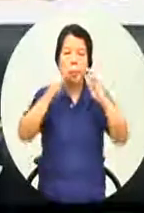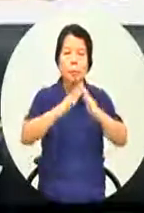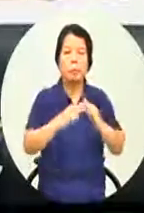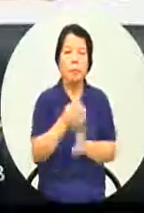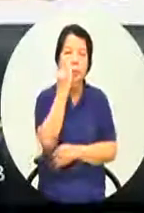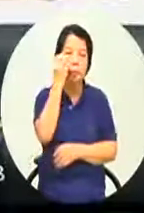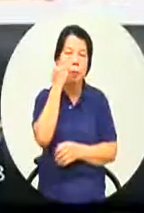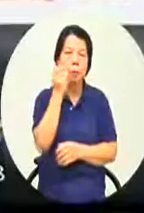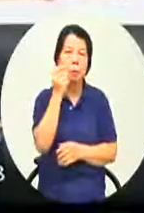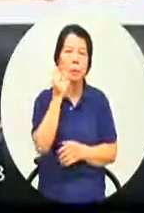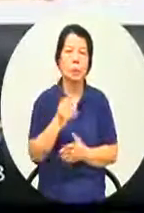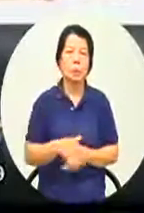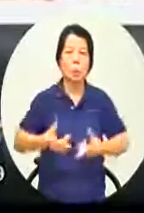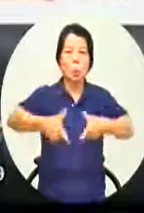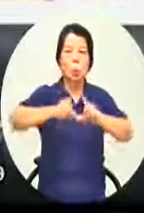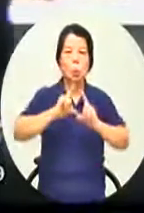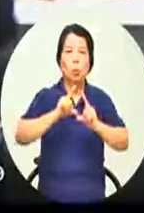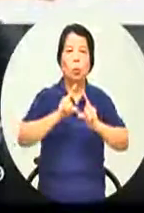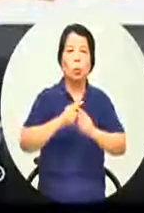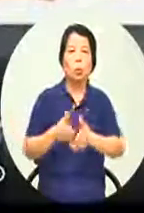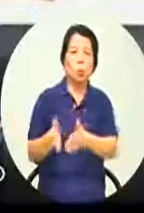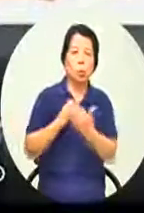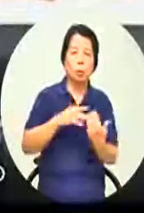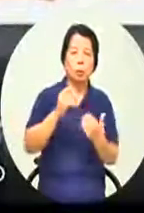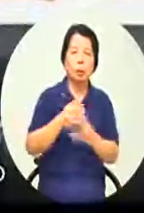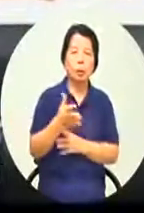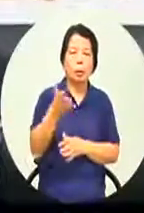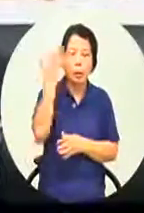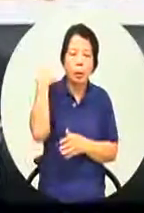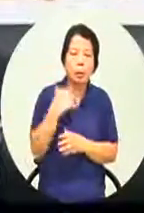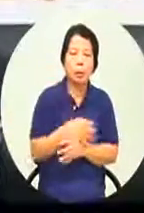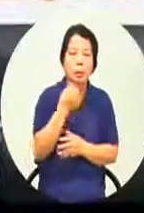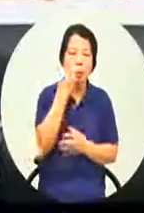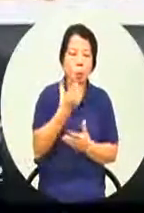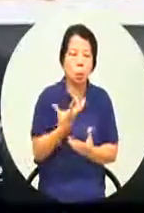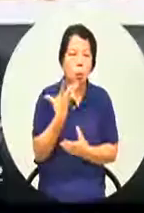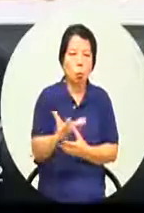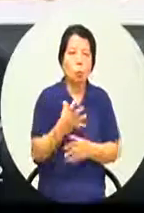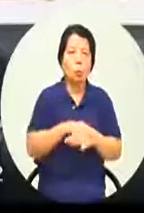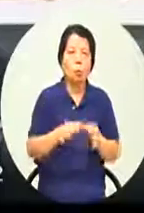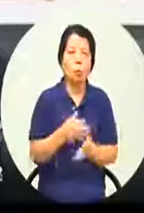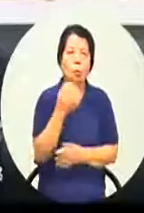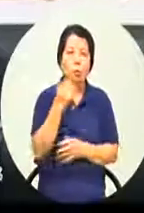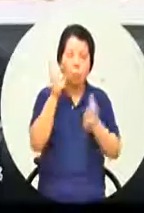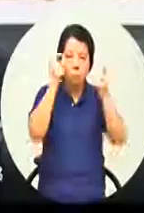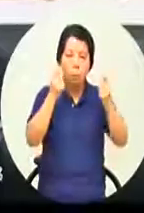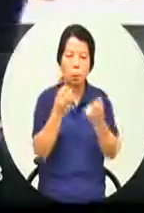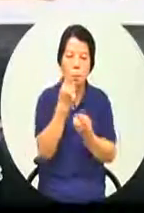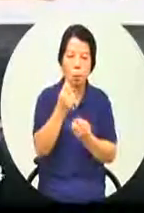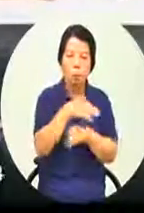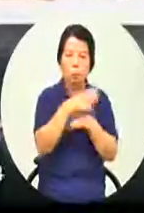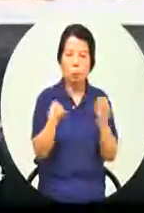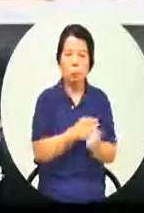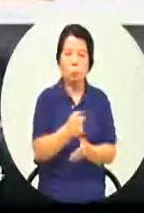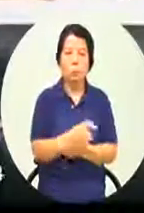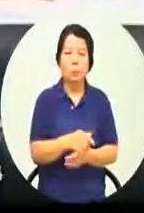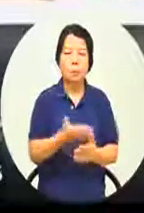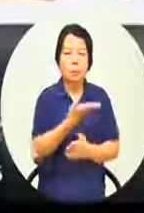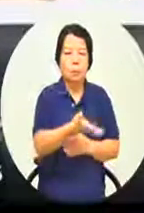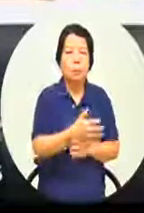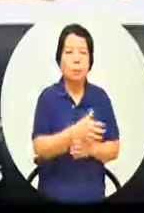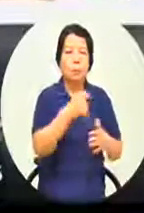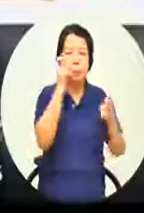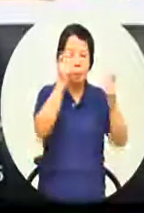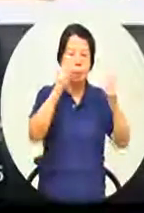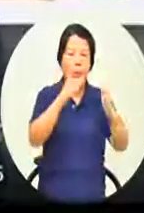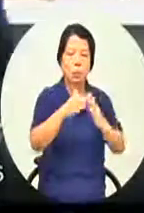光产业恢复我们的盛荣，甚至让高雄市的观光产业是让人感觉到骄傲的，带给高雄市更多